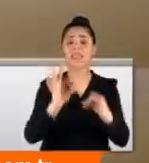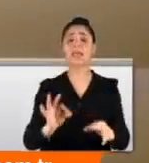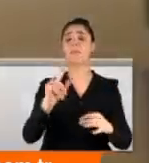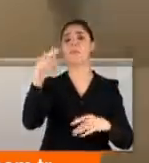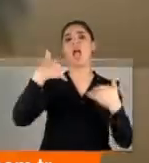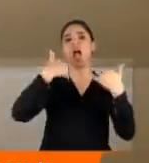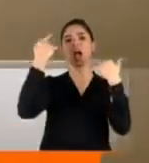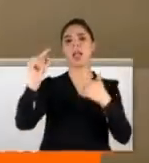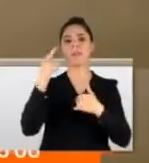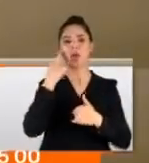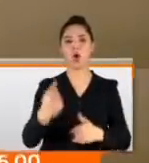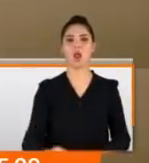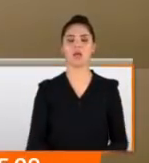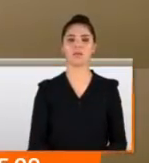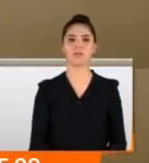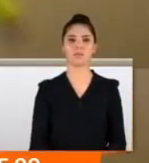vardı.